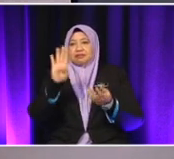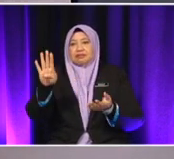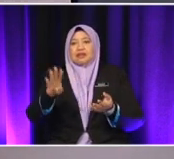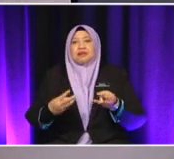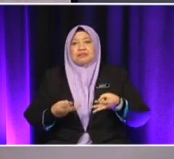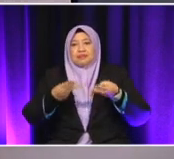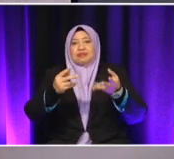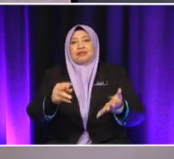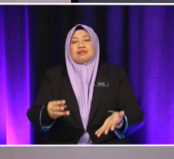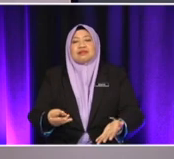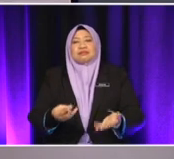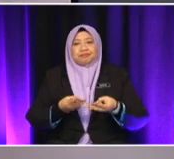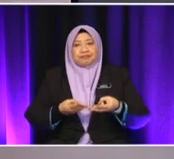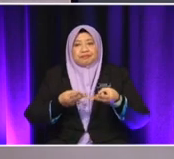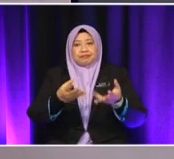penawaran